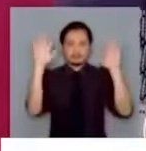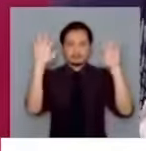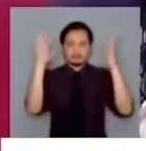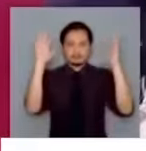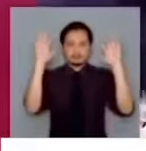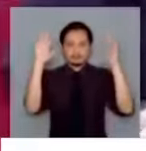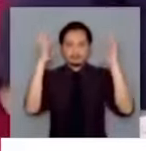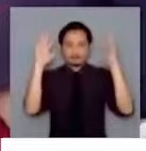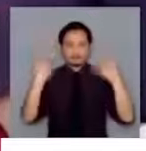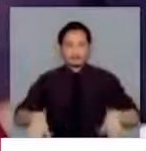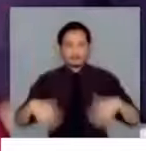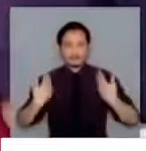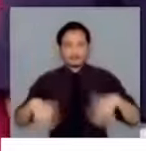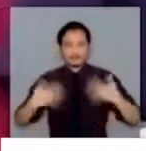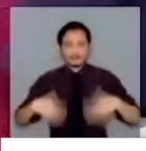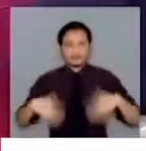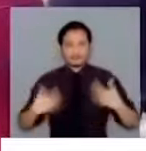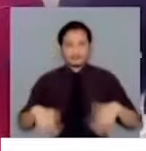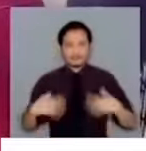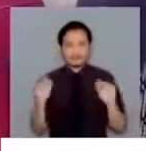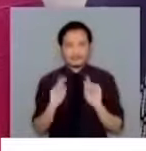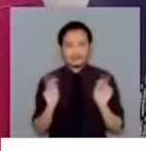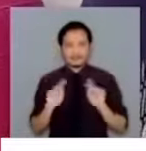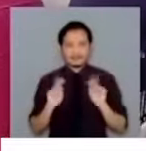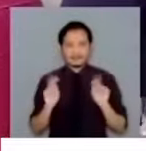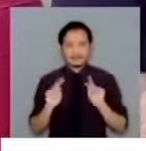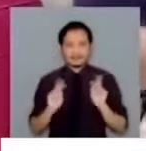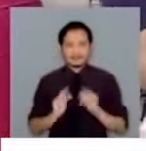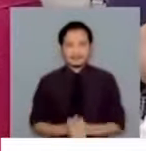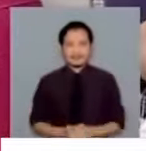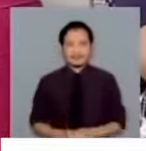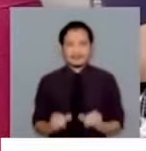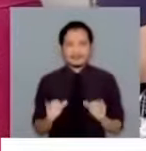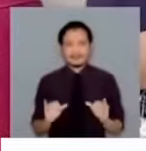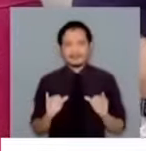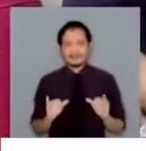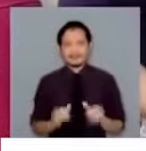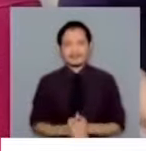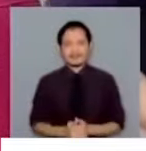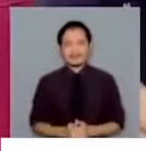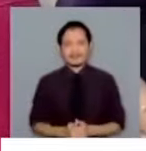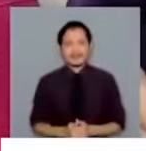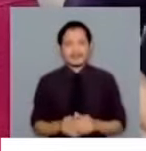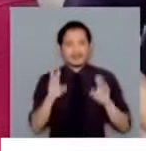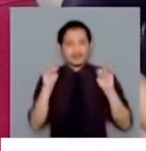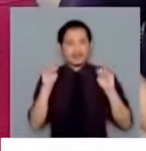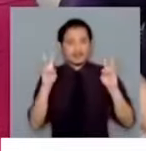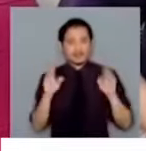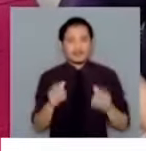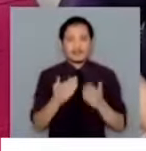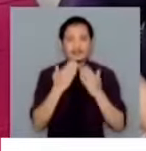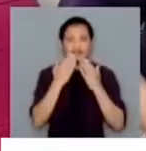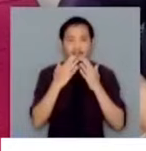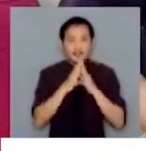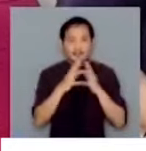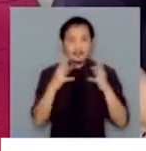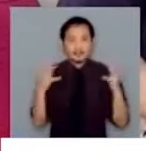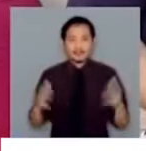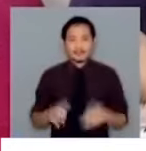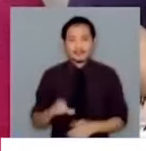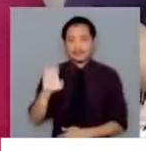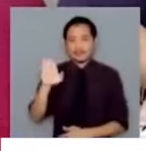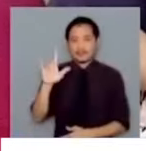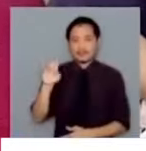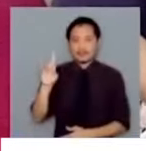yung pamangkin mo. Mo rin. Antatalanta talaga. Wow, thank you, of course, Cloud 7 ng GMA Sparkle Artist